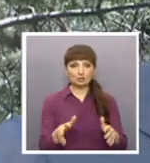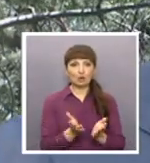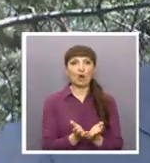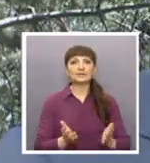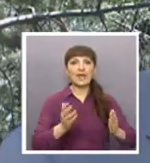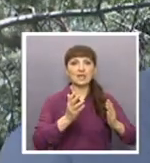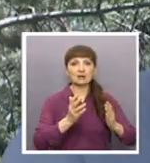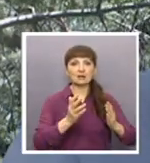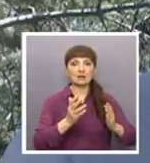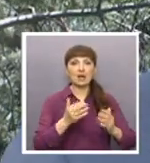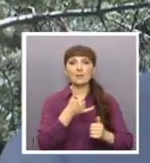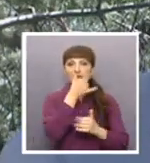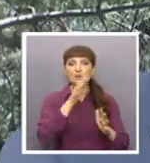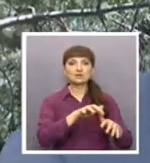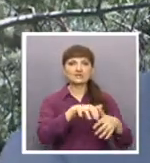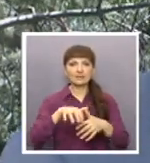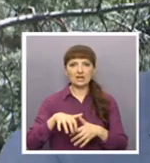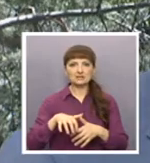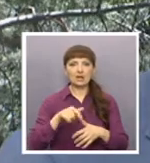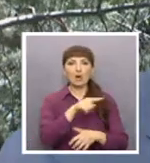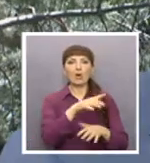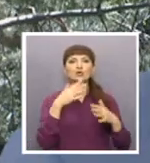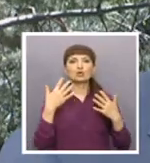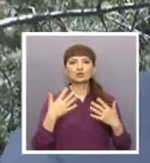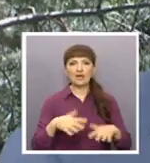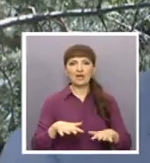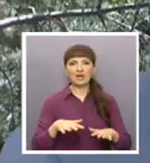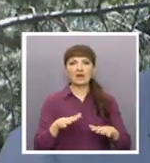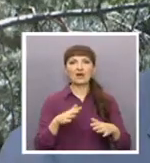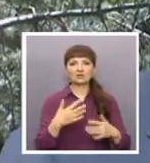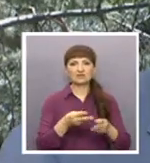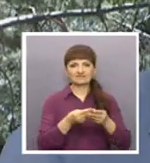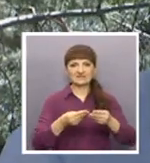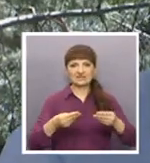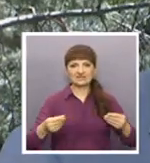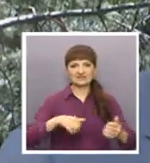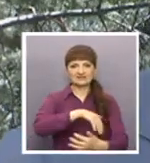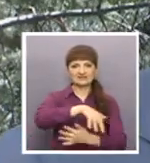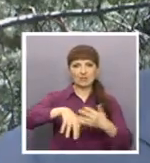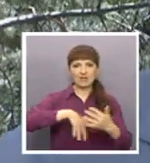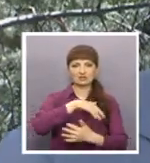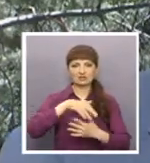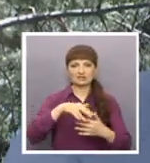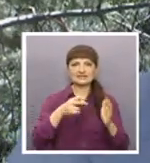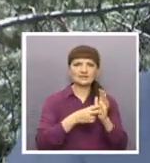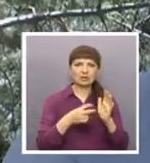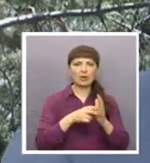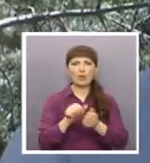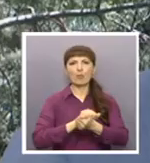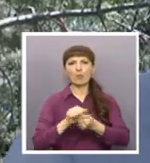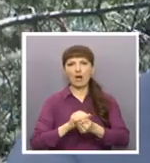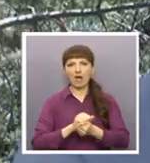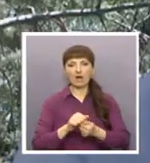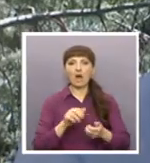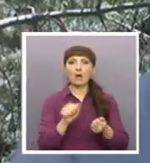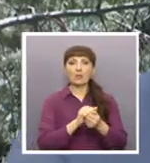площадке, мы не можем его забрать, так как он уже частично теряет свою ценность, смешанный. То есть бумага, она имеет